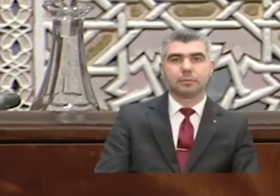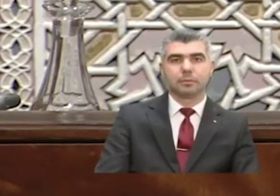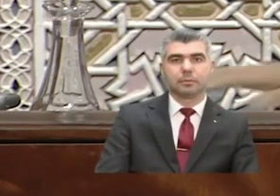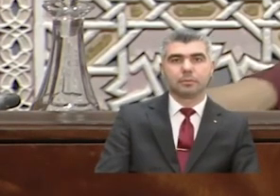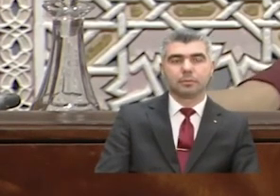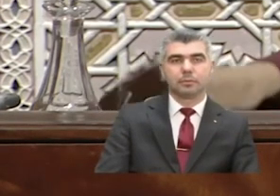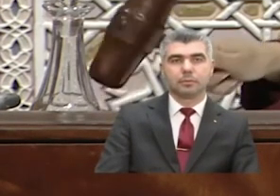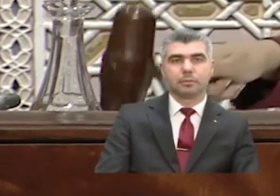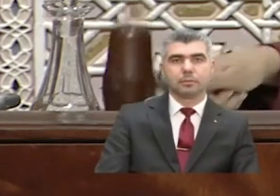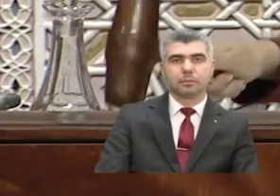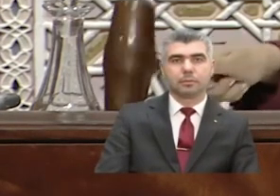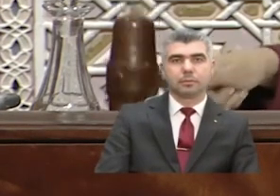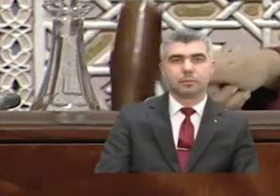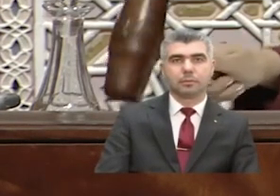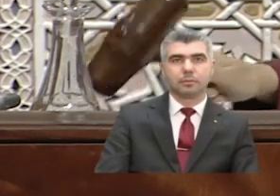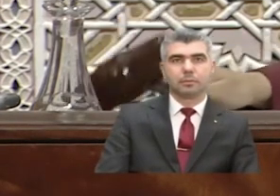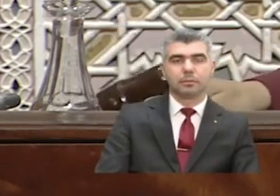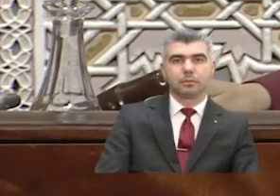سيتو سي حجيرة،